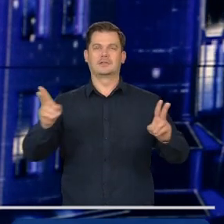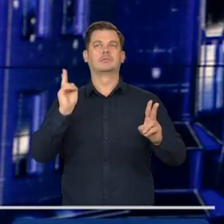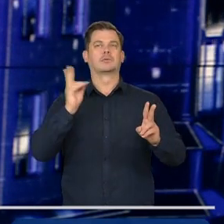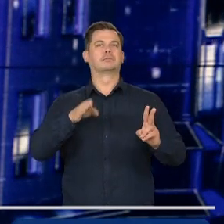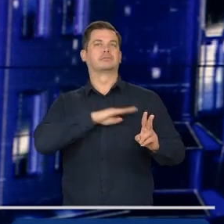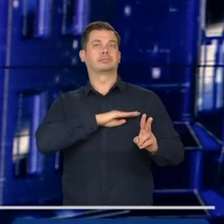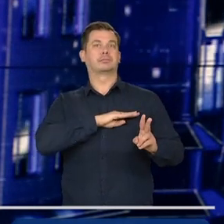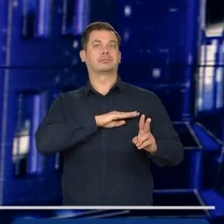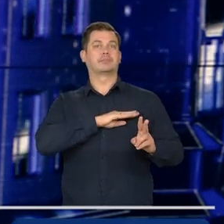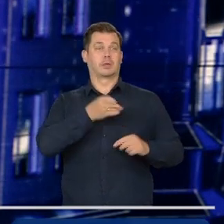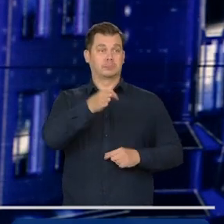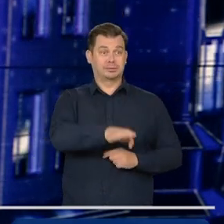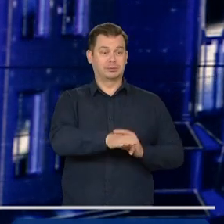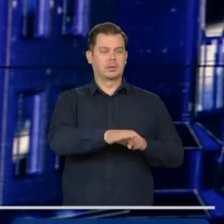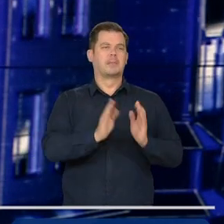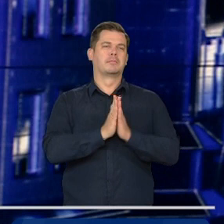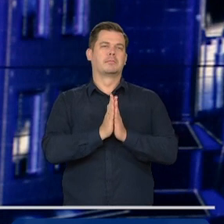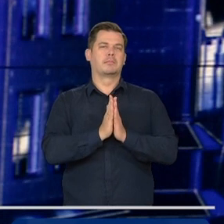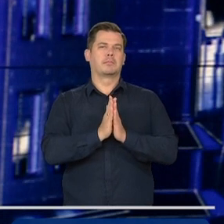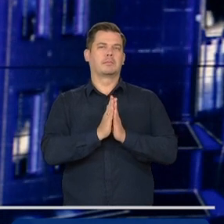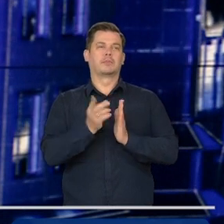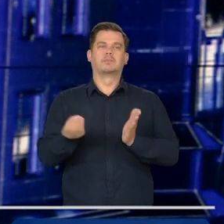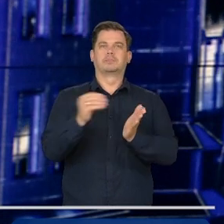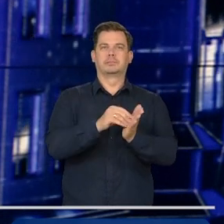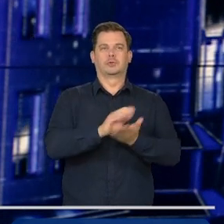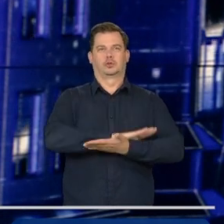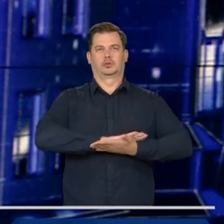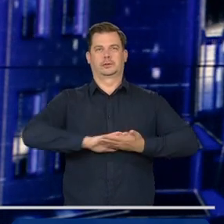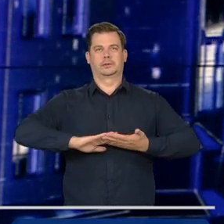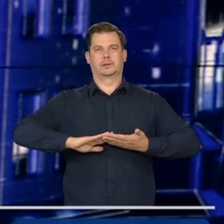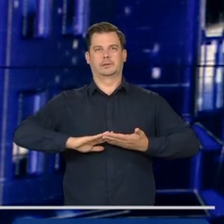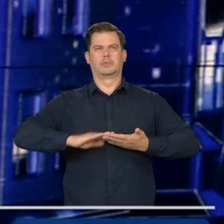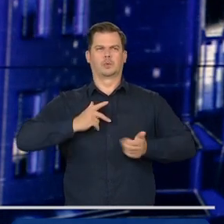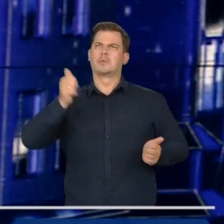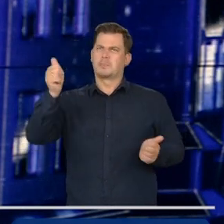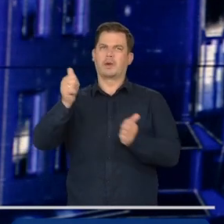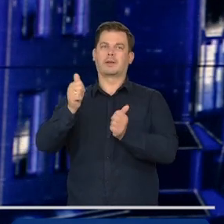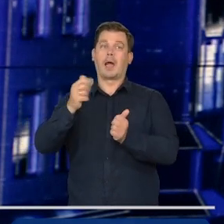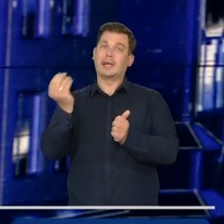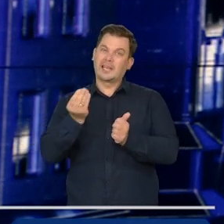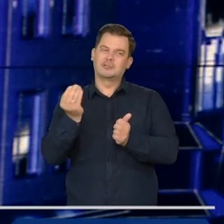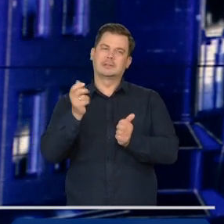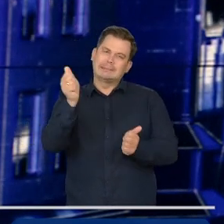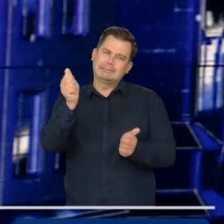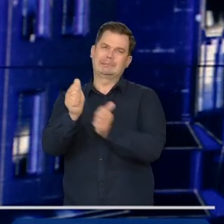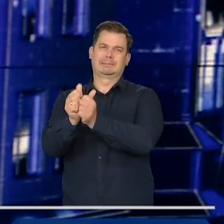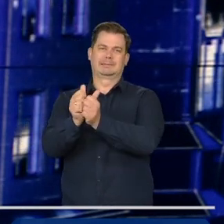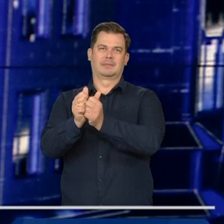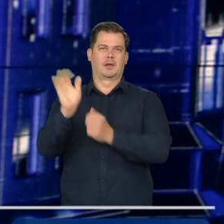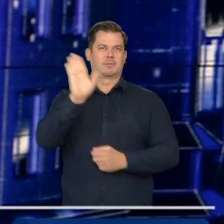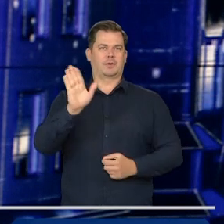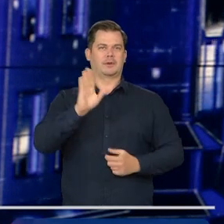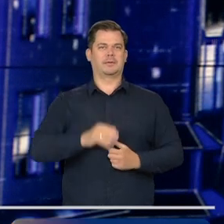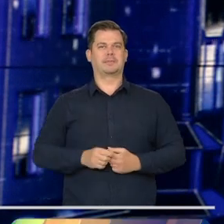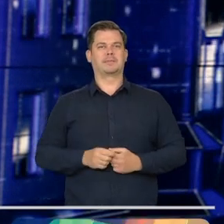którzy odeszli od nas i być może właśnie jeszcze są na tym etapie oczyszczenia. Byli już pojednani z Panem Bogiem, ale jeszcze może właśnie jest coś do